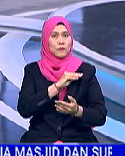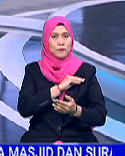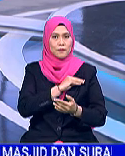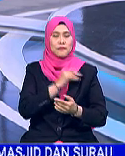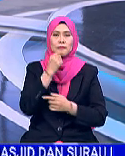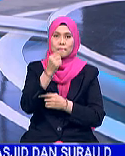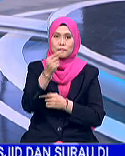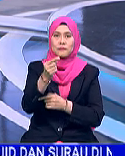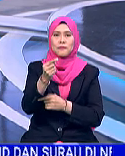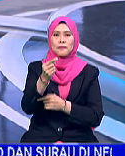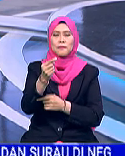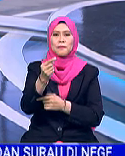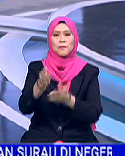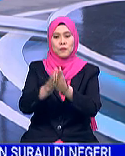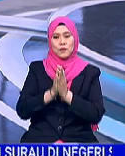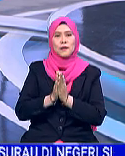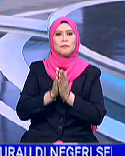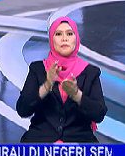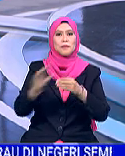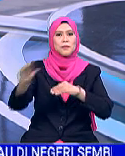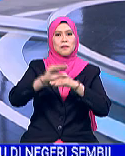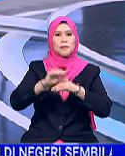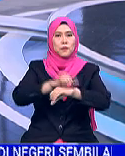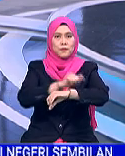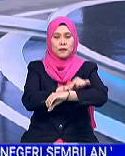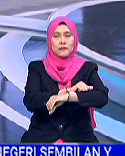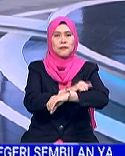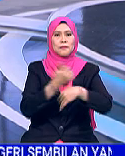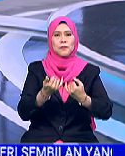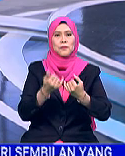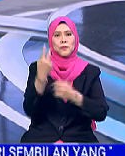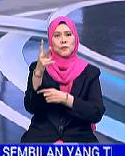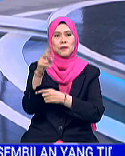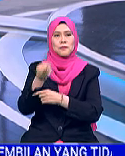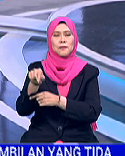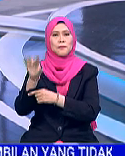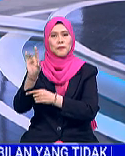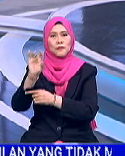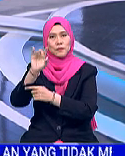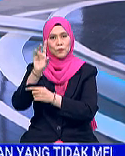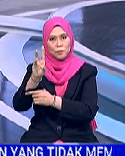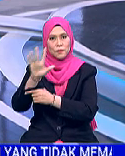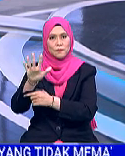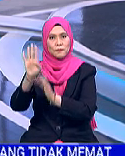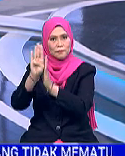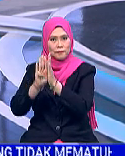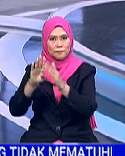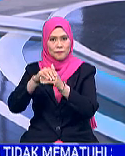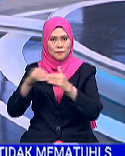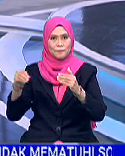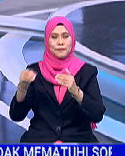Aziz berkata permohonan subsidi upah yang diluluskan kiri mencuci ah 1248 75 bingkai-bingkai